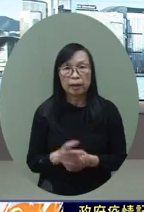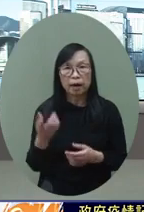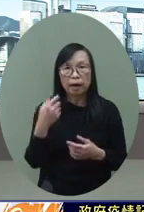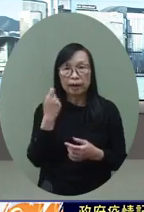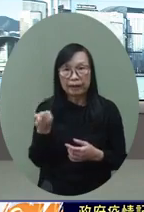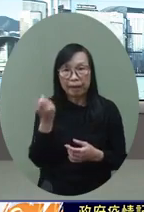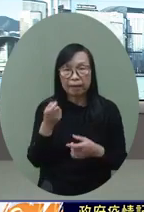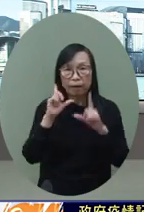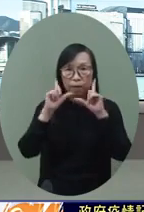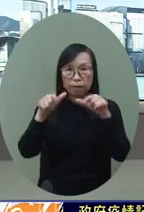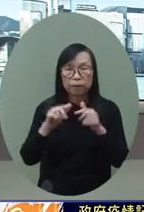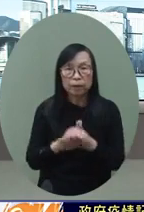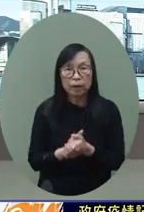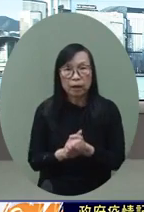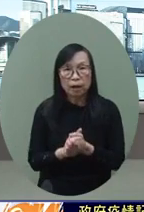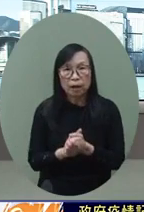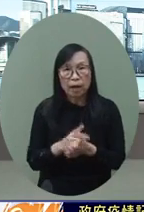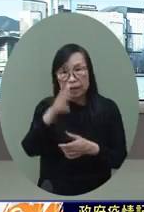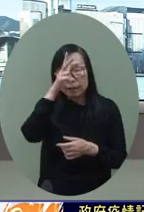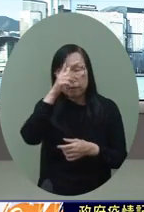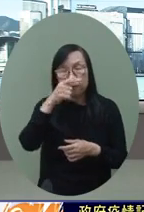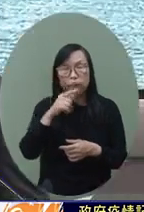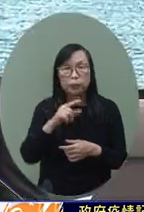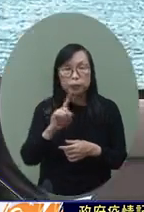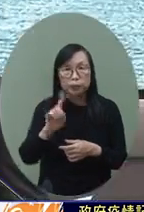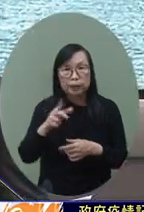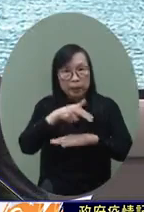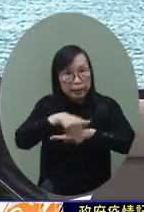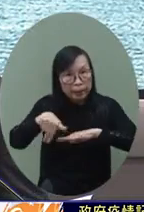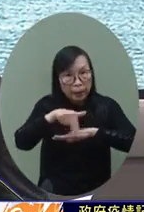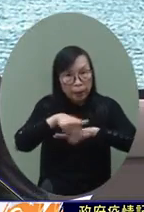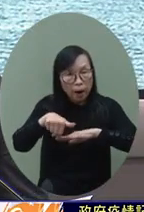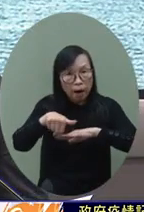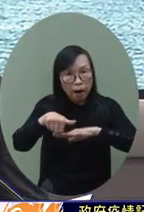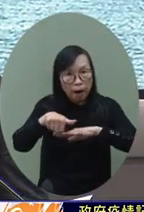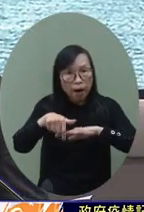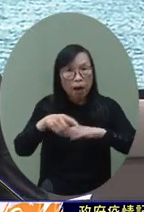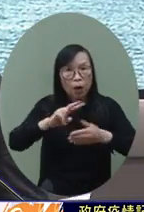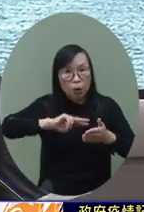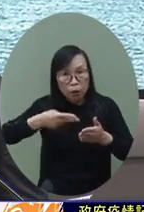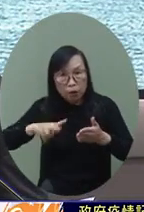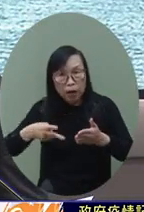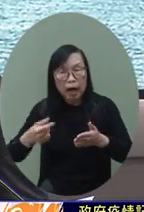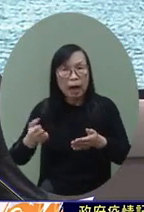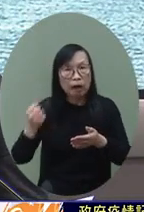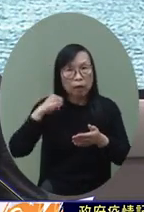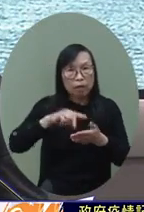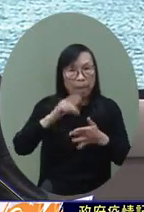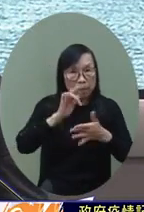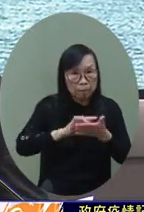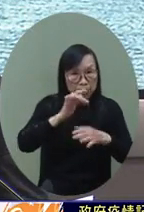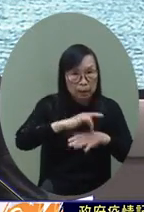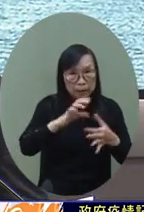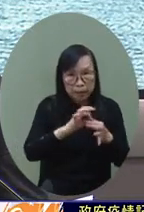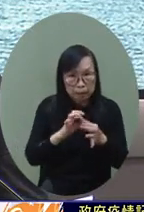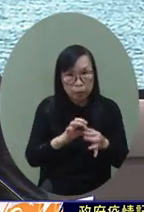講一講，即係政府點樣需要即係同埋計劃去優化或者強化呢個咁嘅接觸者或